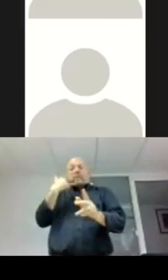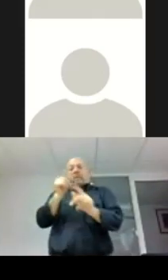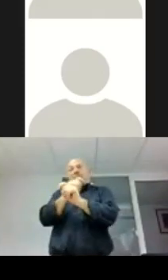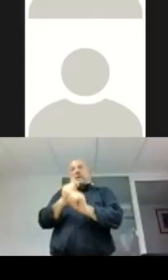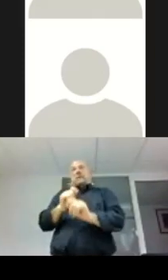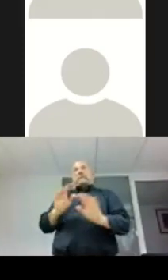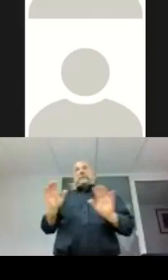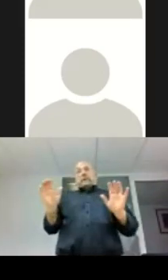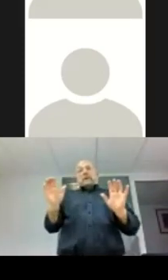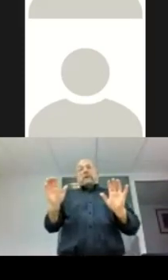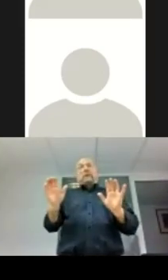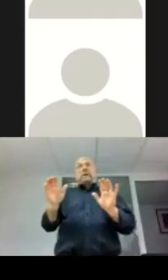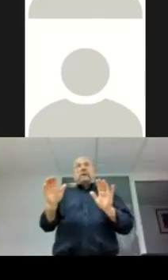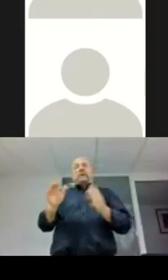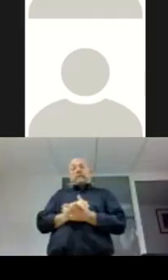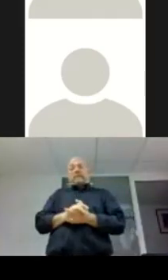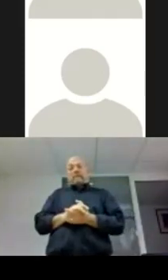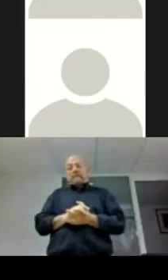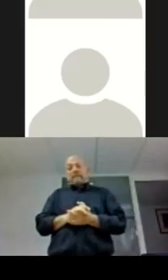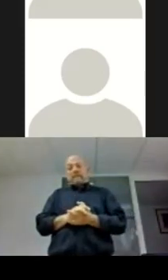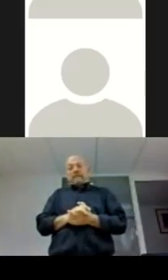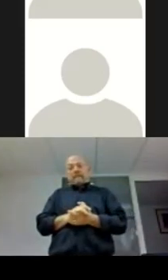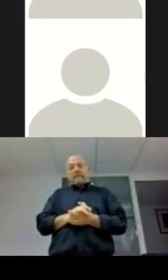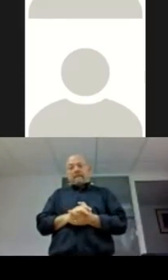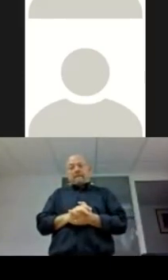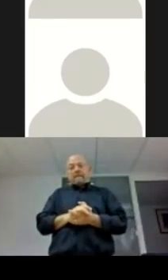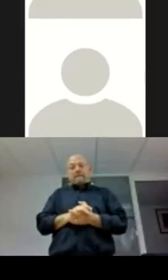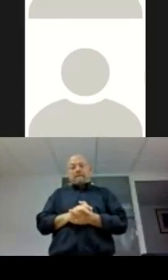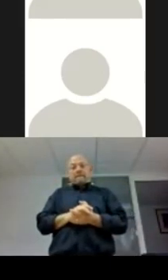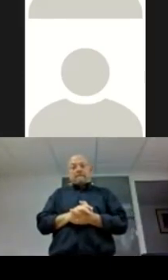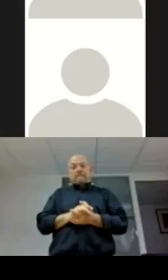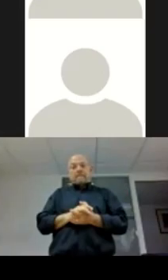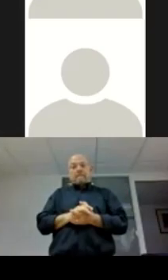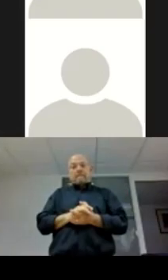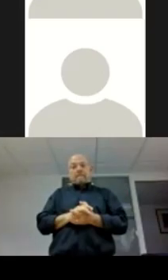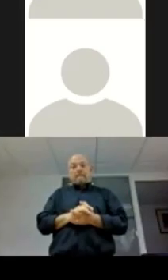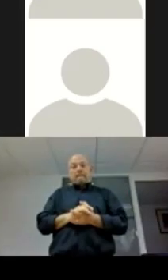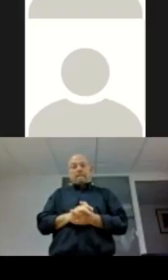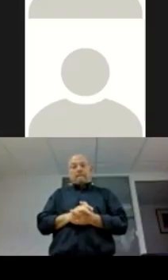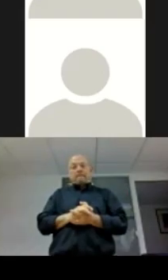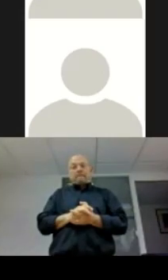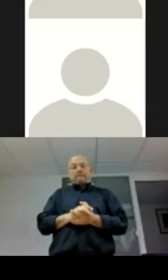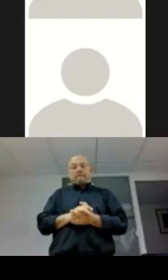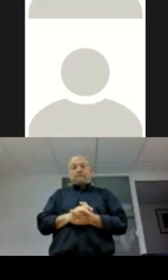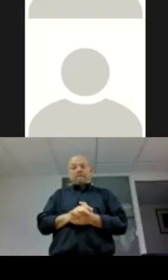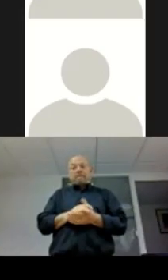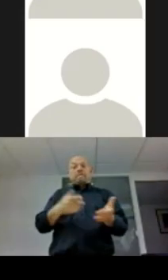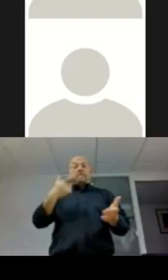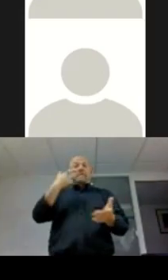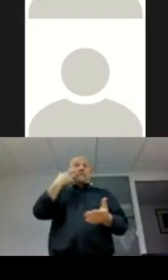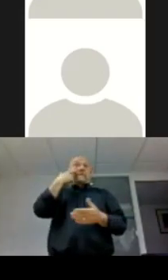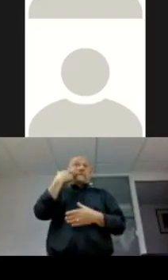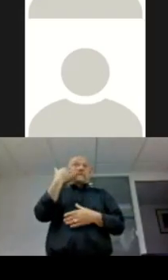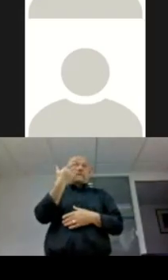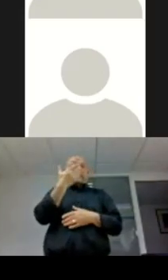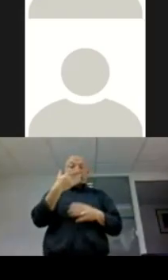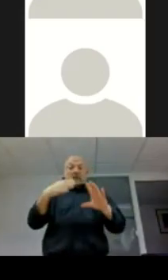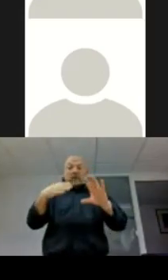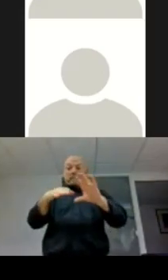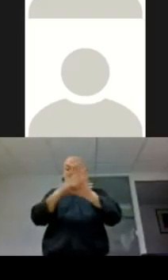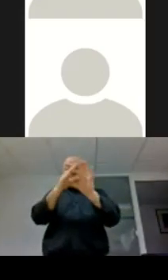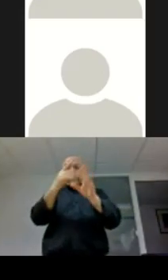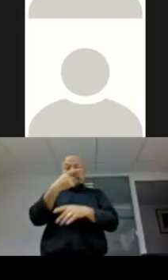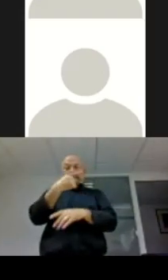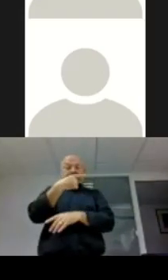est dans l'esprit de respecter ces critères oncologiques. La suivante. Et donc, vous voyez